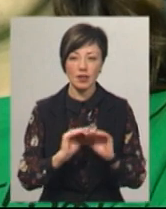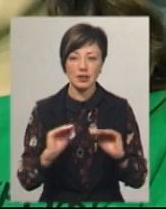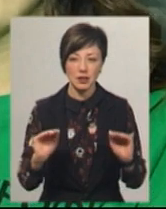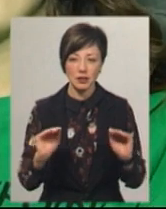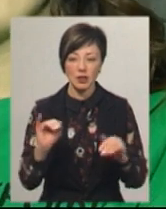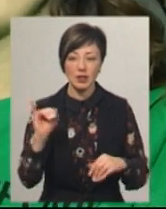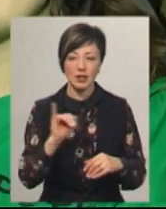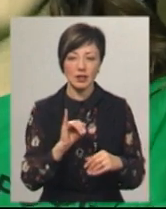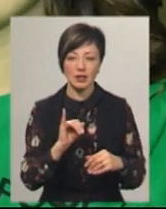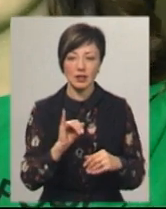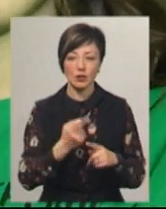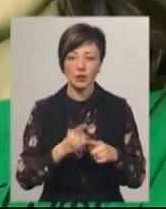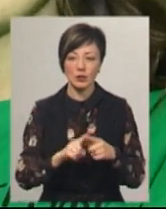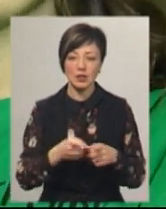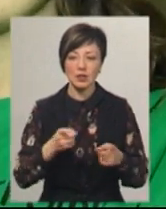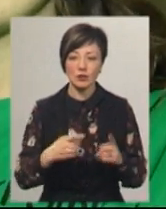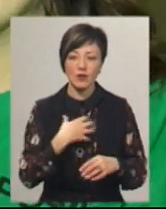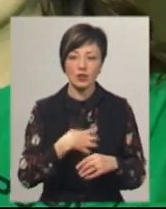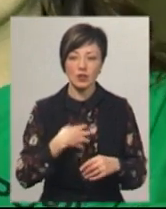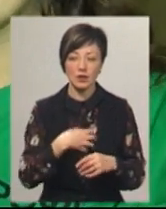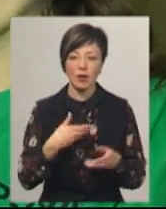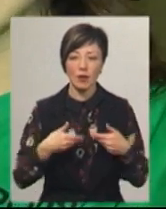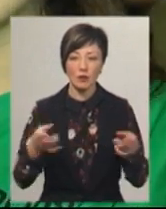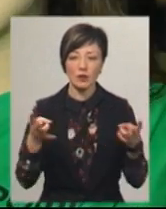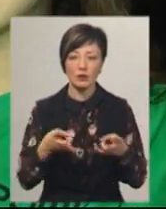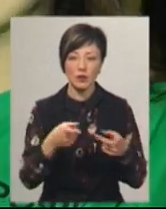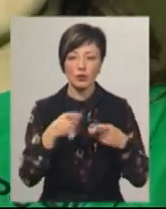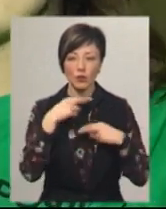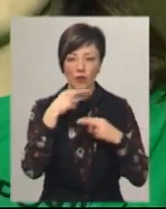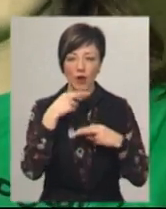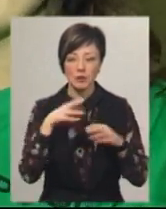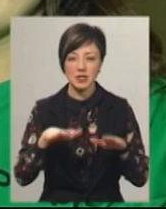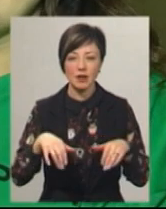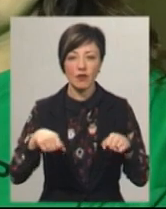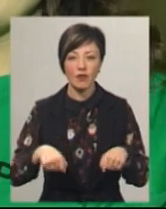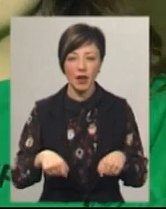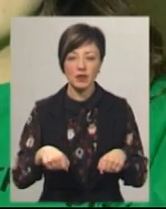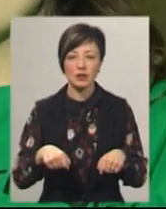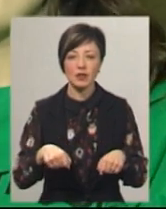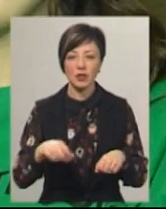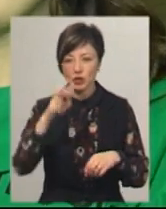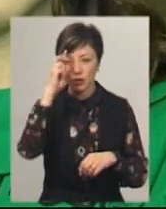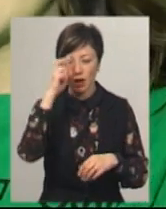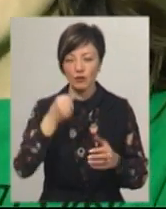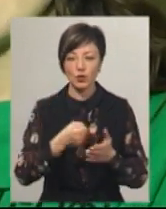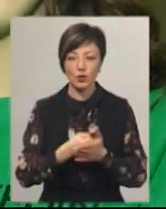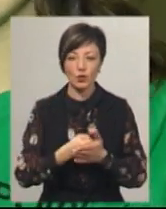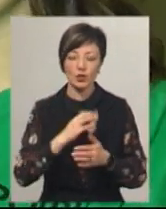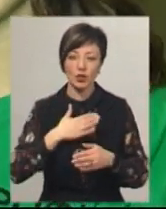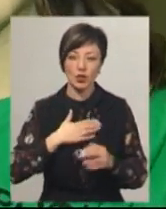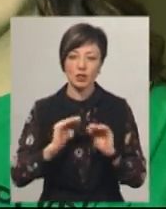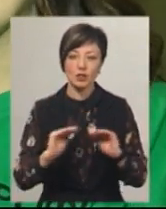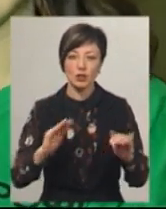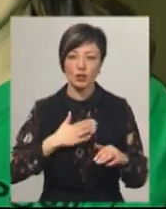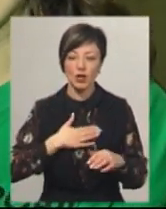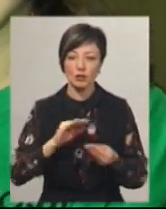І тому це дійсно дуже важливо, адже нам потрібно привернути увагу місцевої влади, держави до наших дітей,